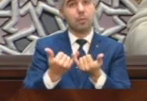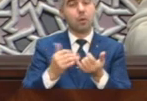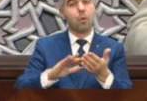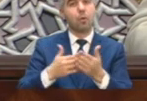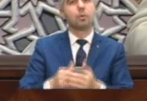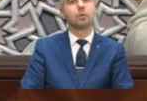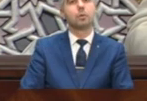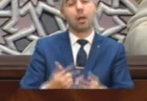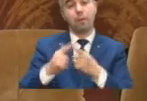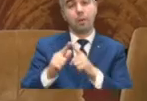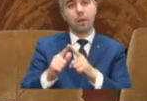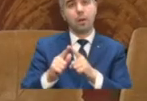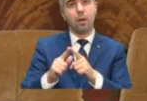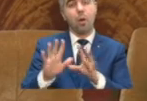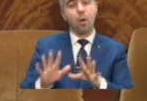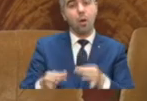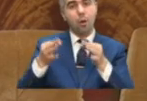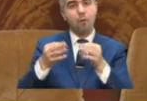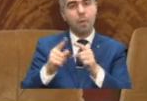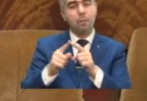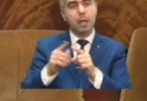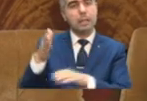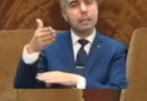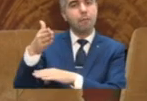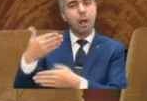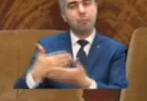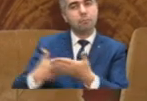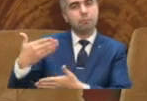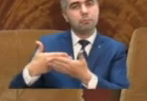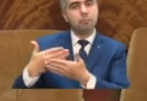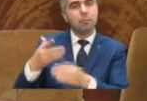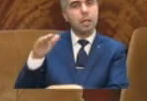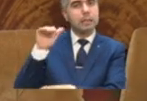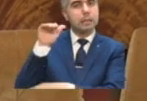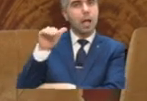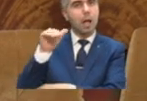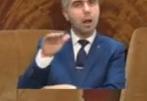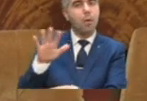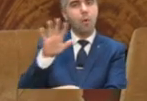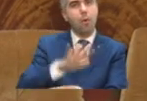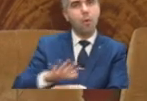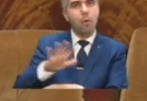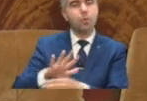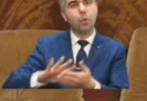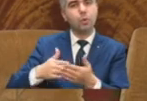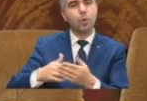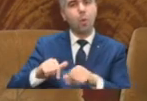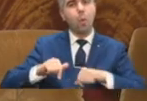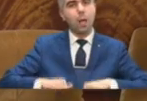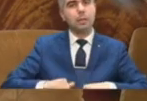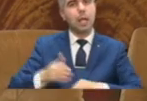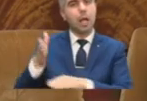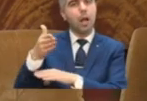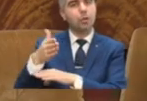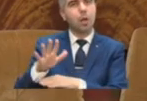تقييم المستجدات حول الدبلوماسيه المغربيه حول الوحده الترابيه، تقييم بالحضور السيد وزير الخارجيه السادة